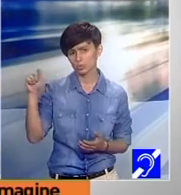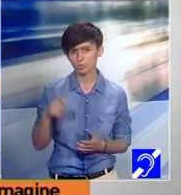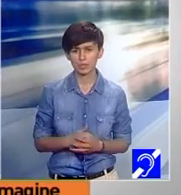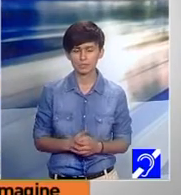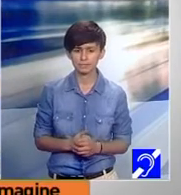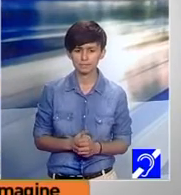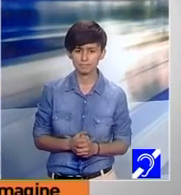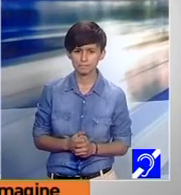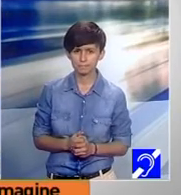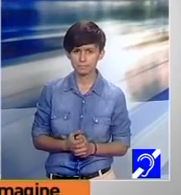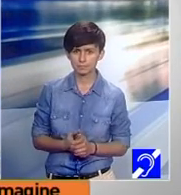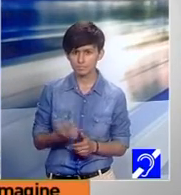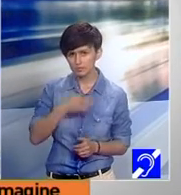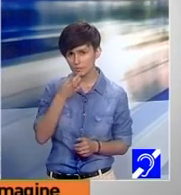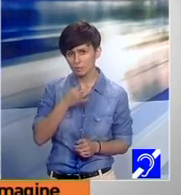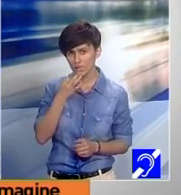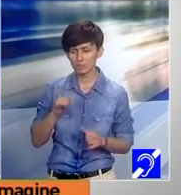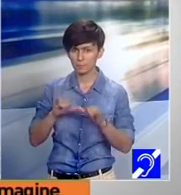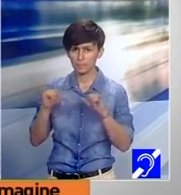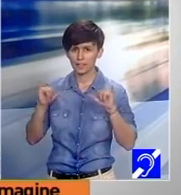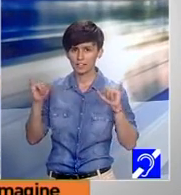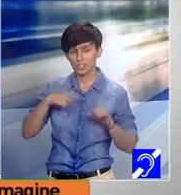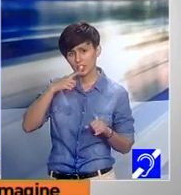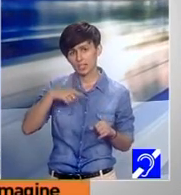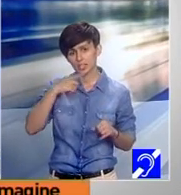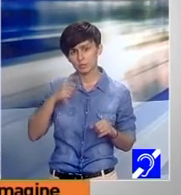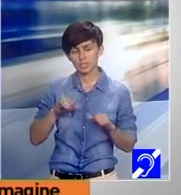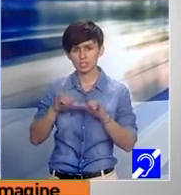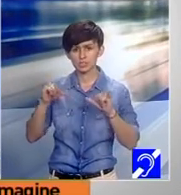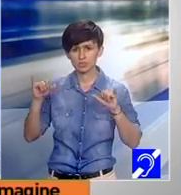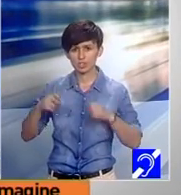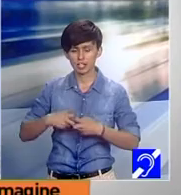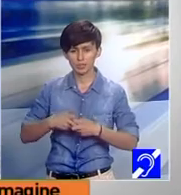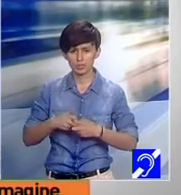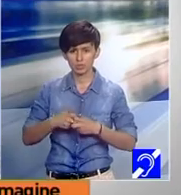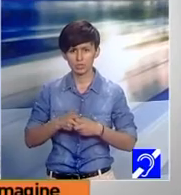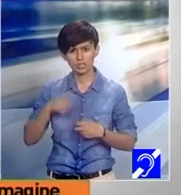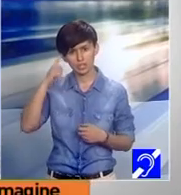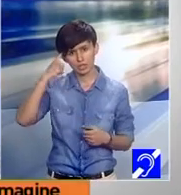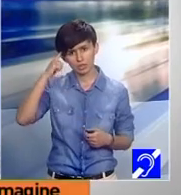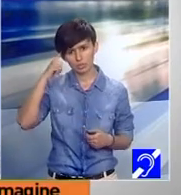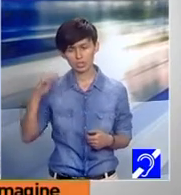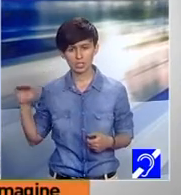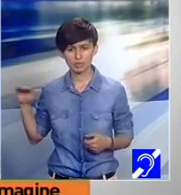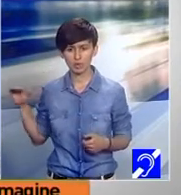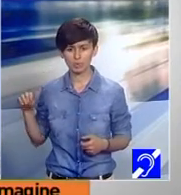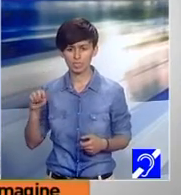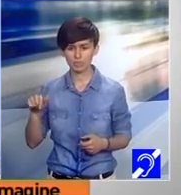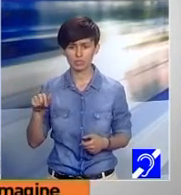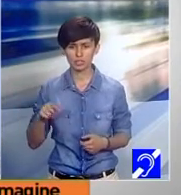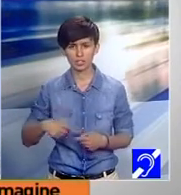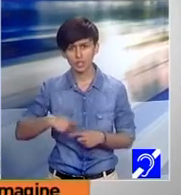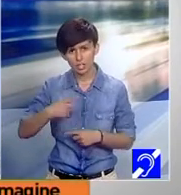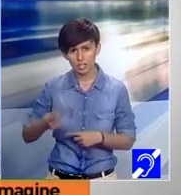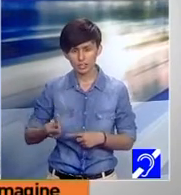dezvoltarea limbajului, despre dezvoltarea motrică, despre dezvoltarea cognitivă, neurologică a copilașului dumneavoastră în urma